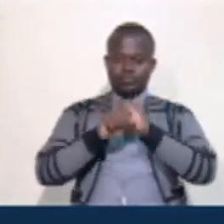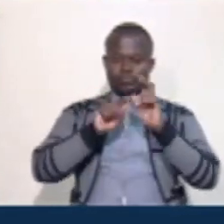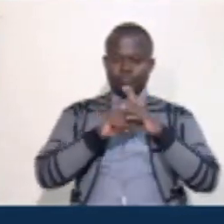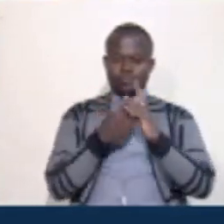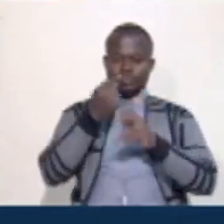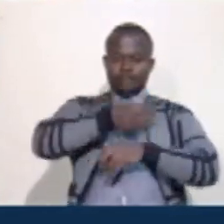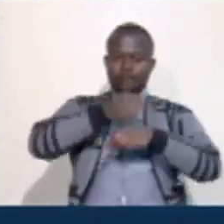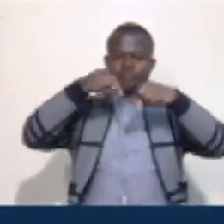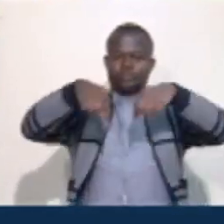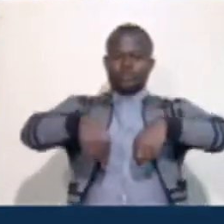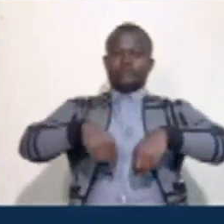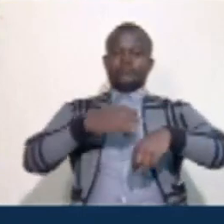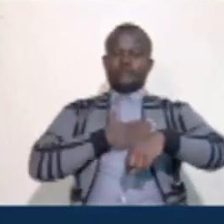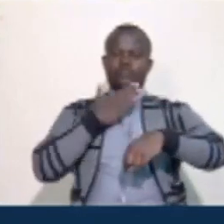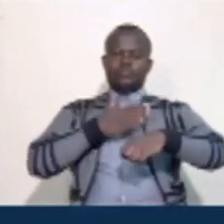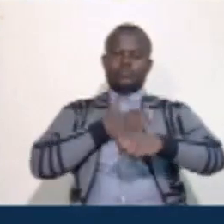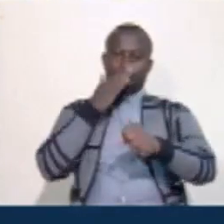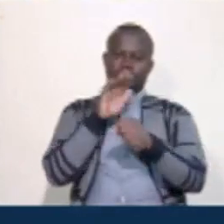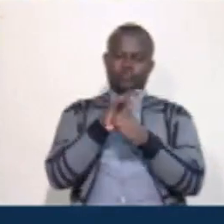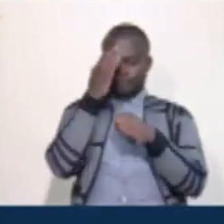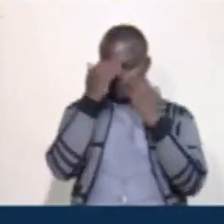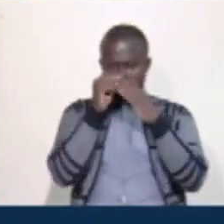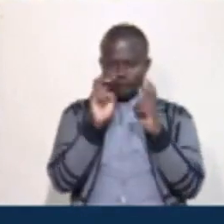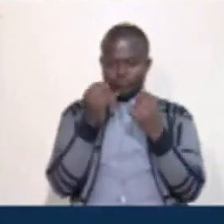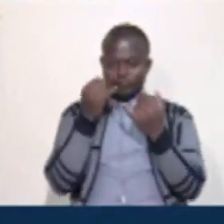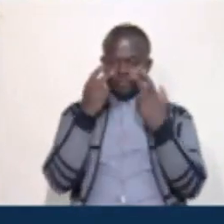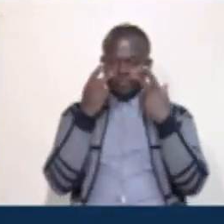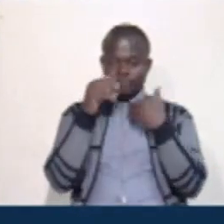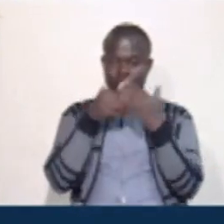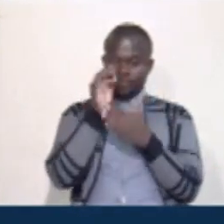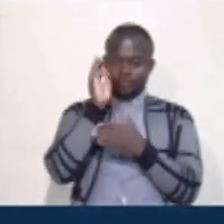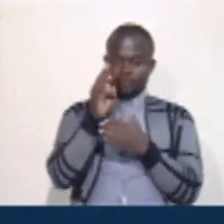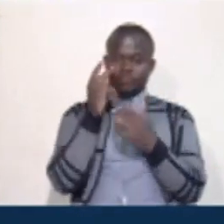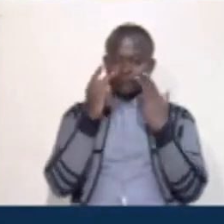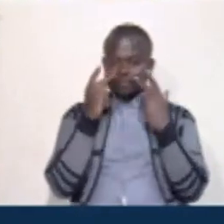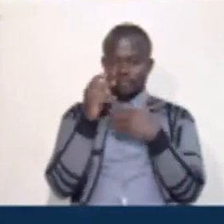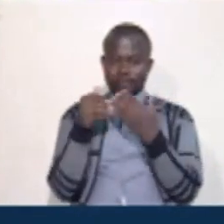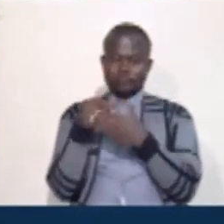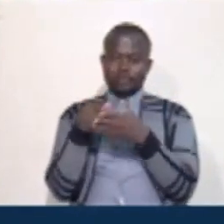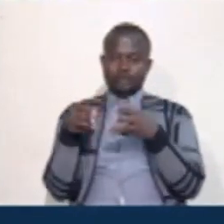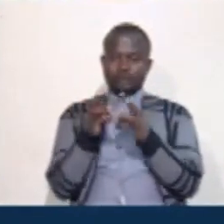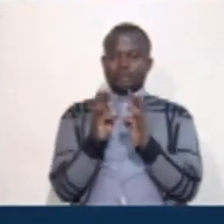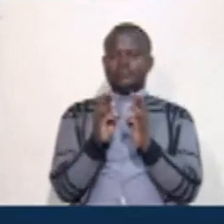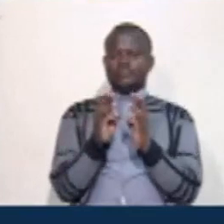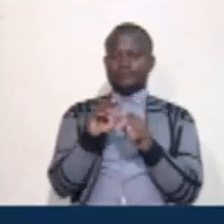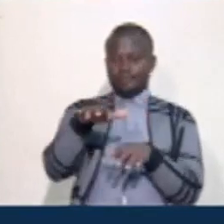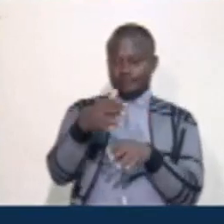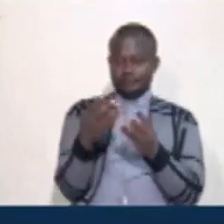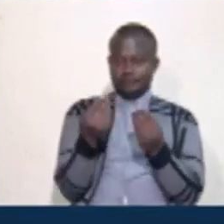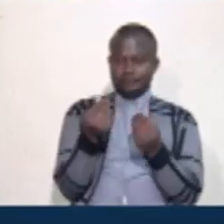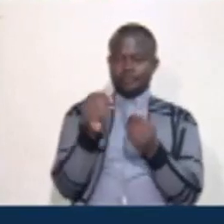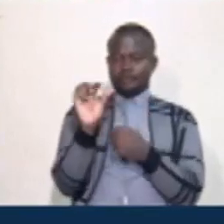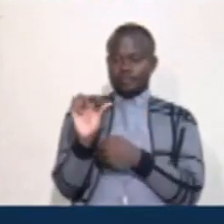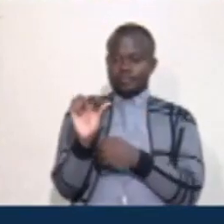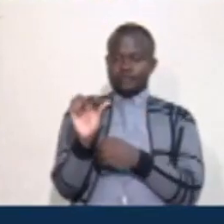uyu munsi byadushimishije cyane, kuko mbona tuzajya tuyibona ku buryo buciriritse make kuko